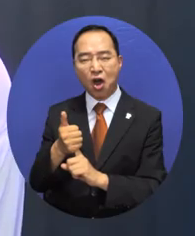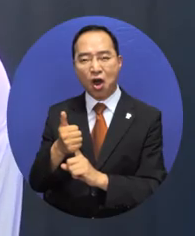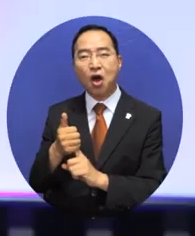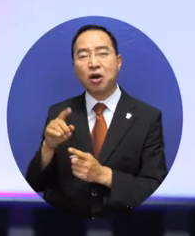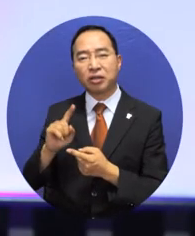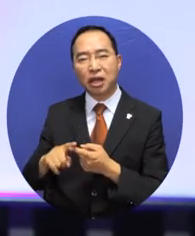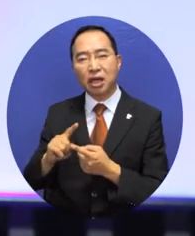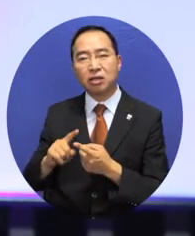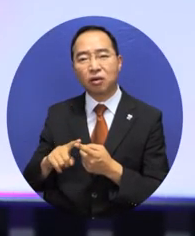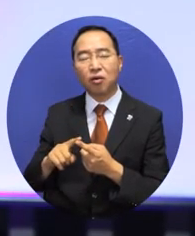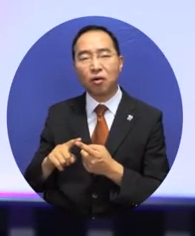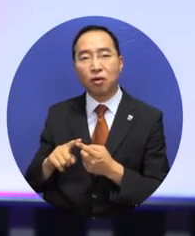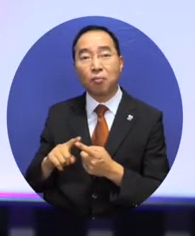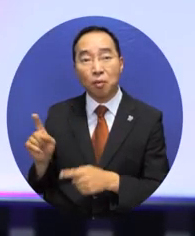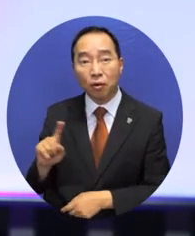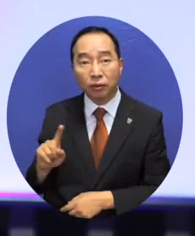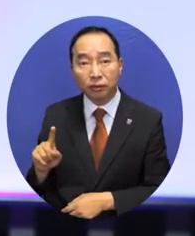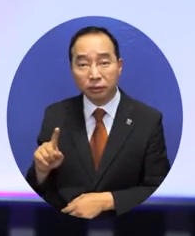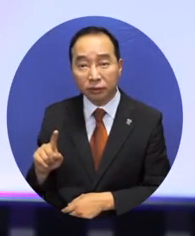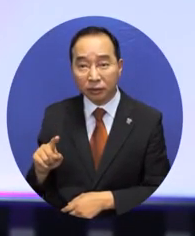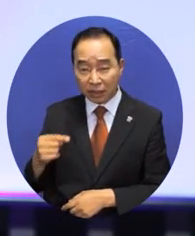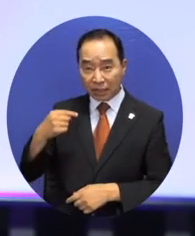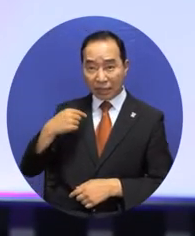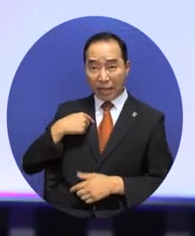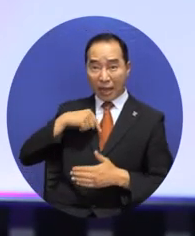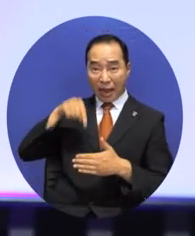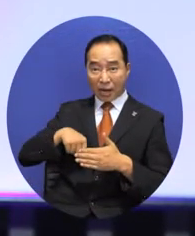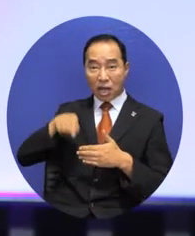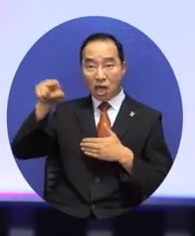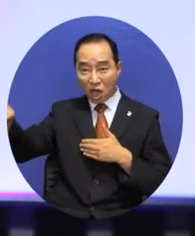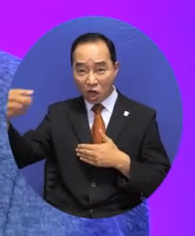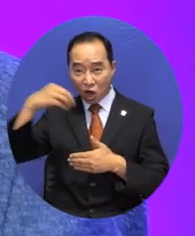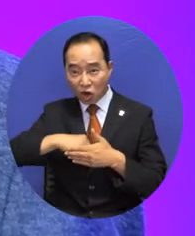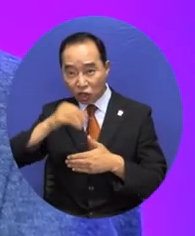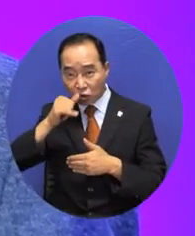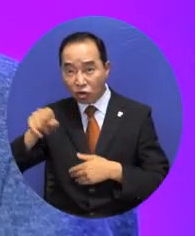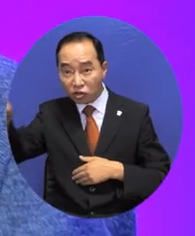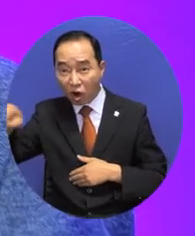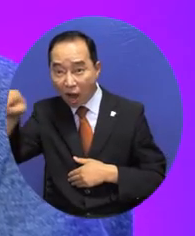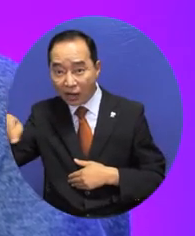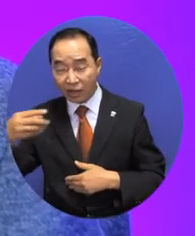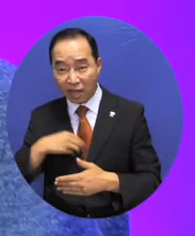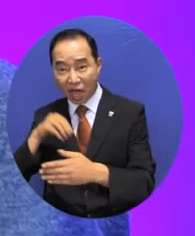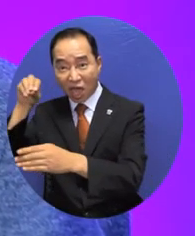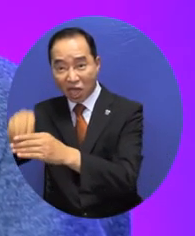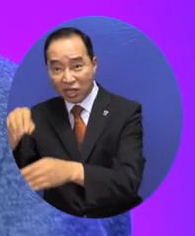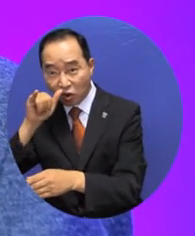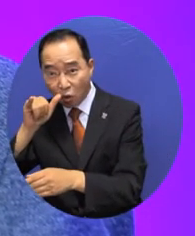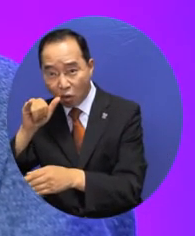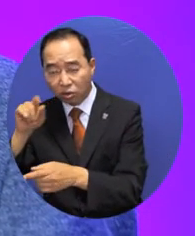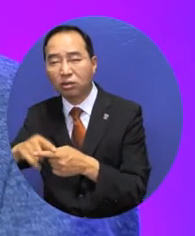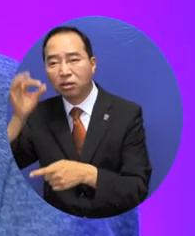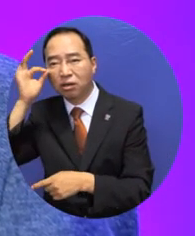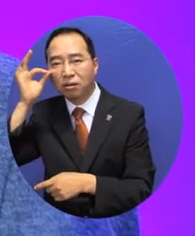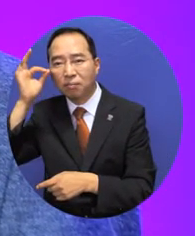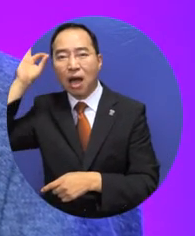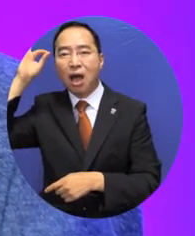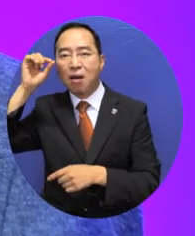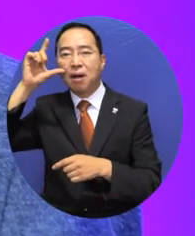것이 폭력을 낳기 때문에 불평등을 완화해야 됩니다. 그러기 위해서는 조세개혁도 해야 되고